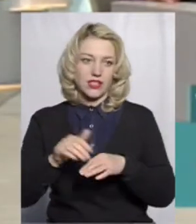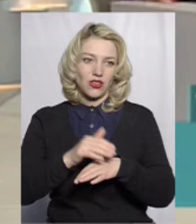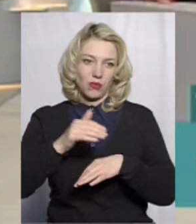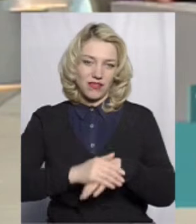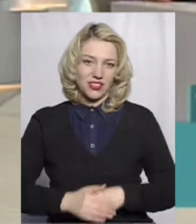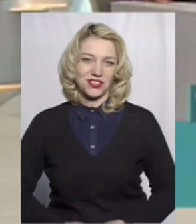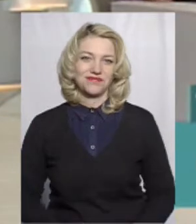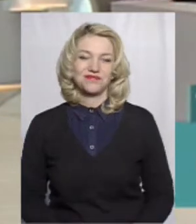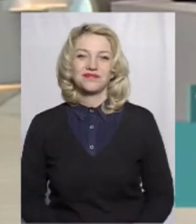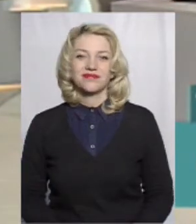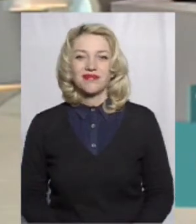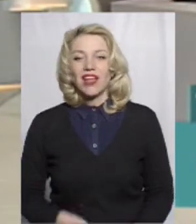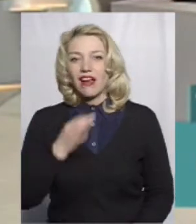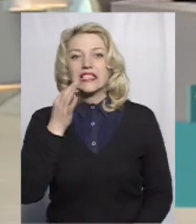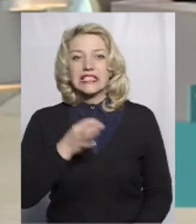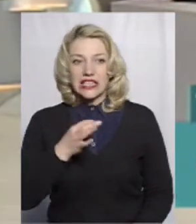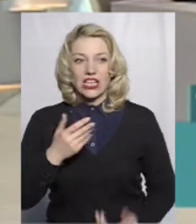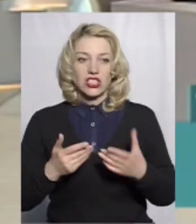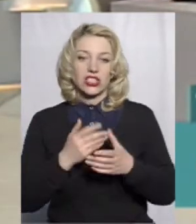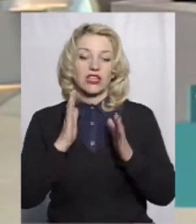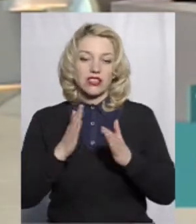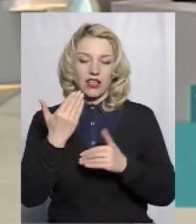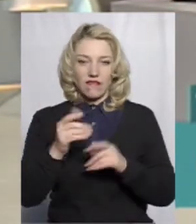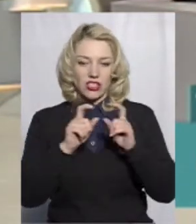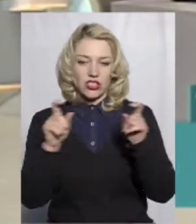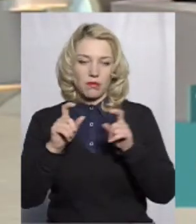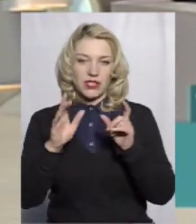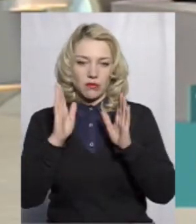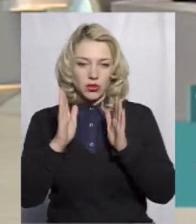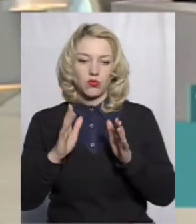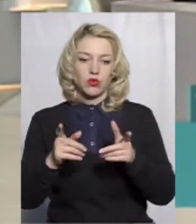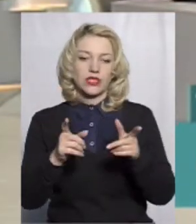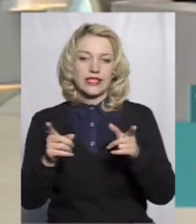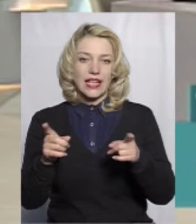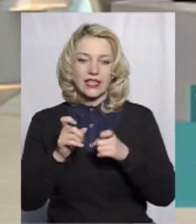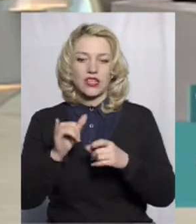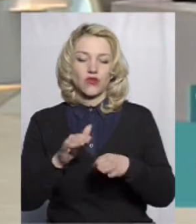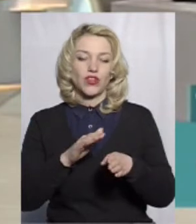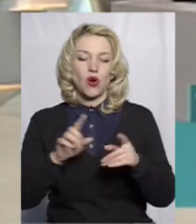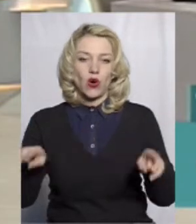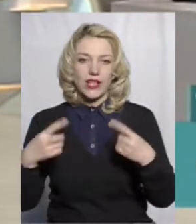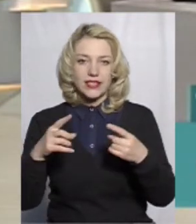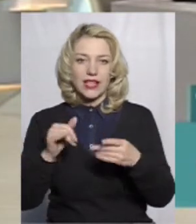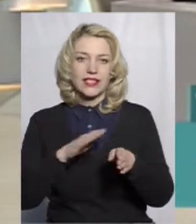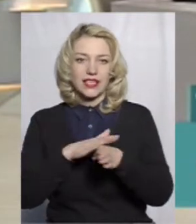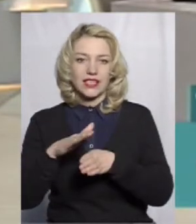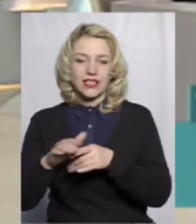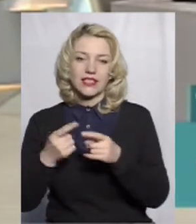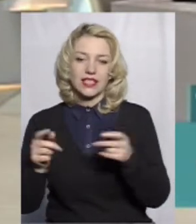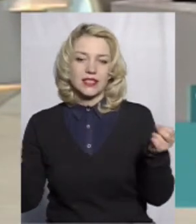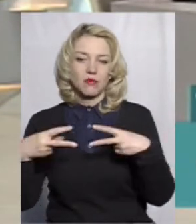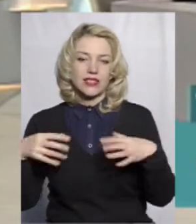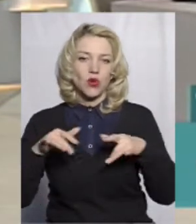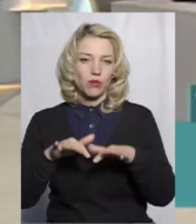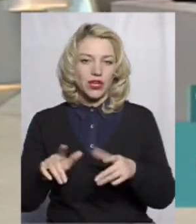вечір. Скажіть, от тільки ваші департаменти будуть задіяні в організації і реалізації цієї спецоперації, чи